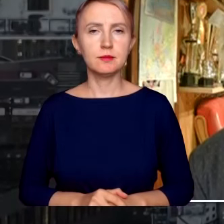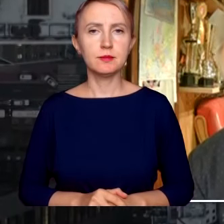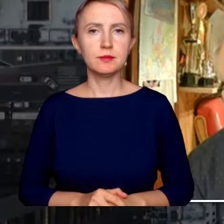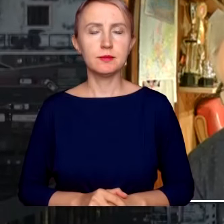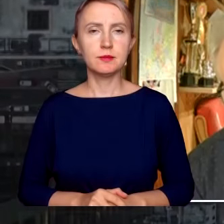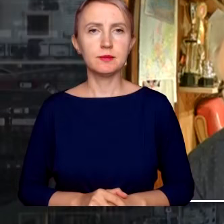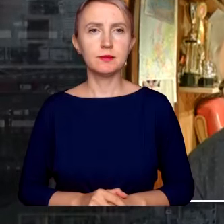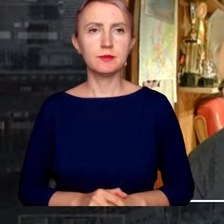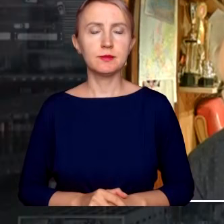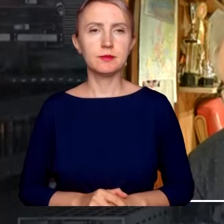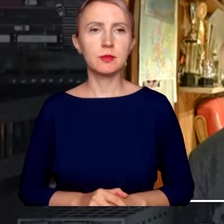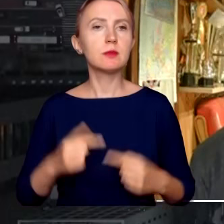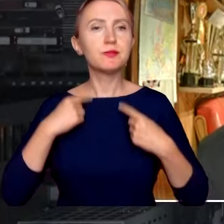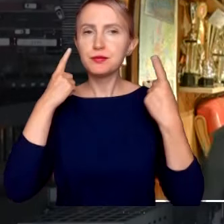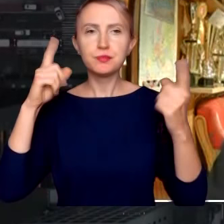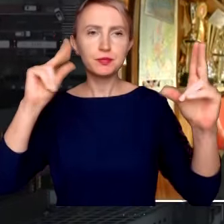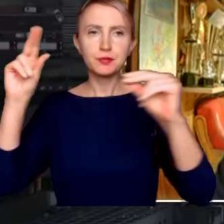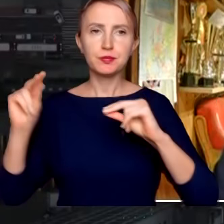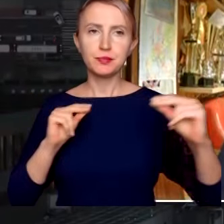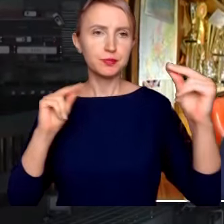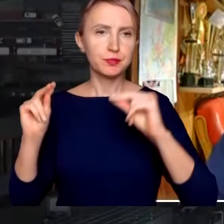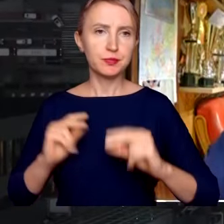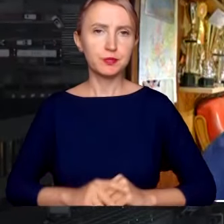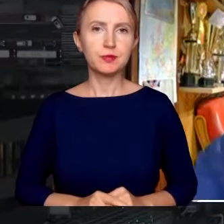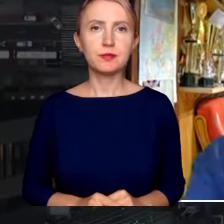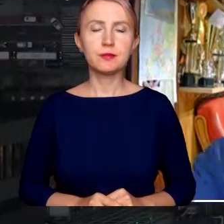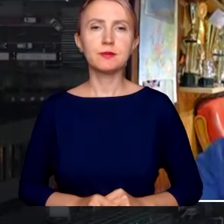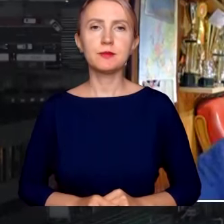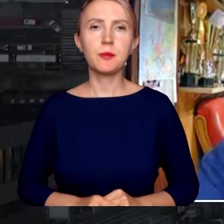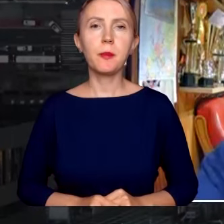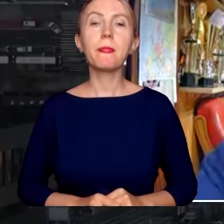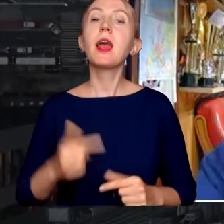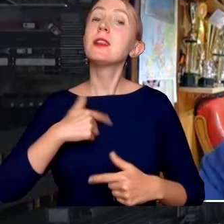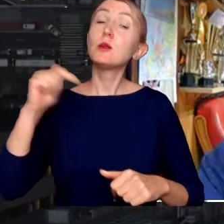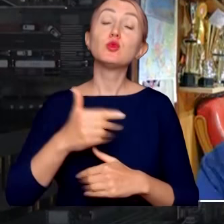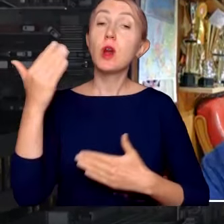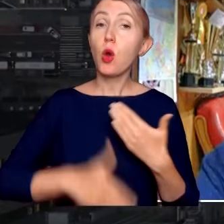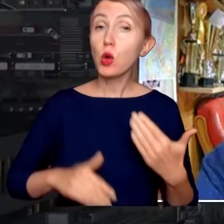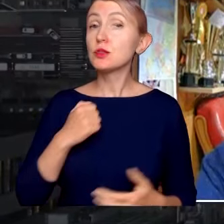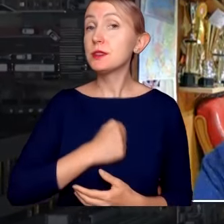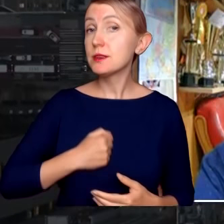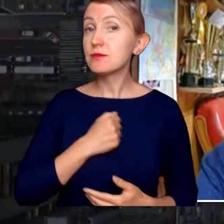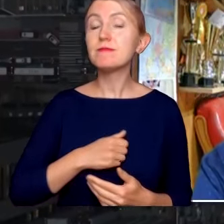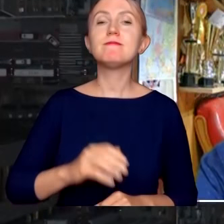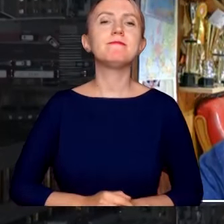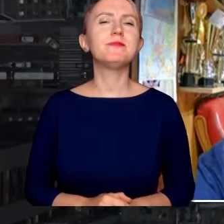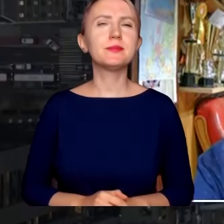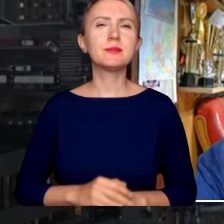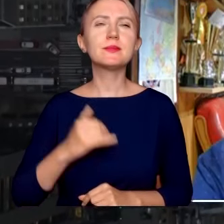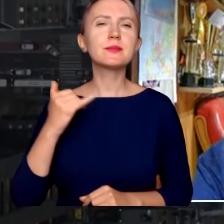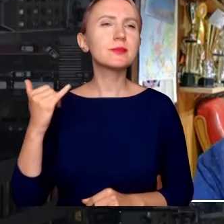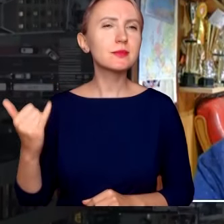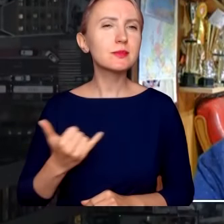wystarczy pani mówić. Ja proszę pana redaktora, żeby jeszcze te reklamy nie przesunąć, niech pani z Lewicą dalej opowiada te mądrości. Niech ludzie